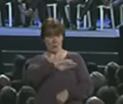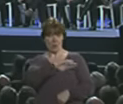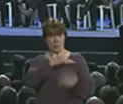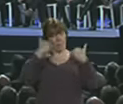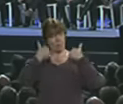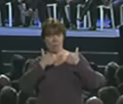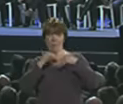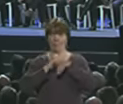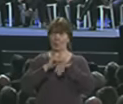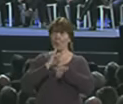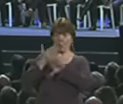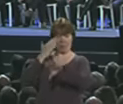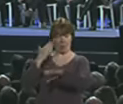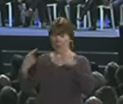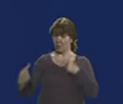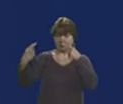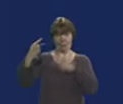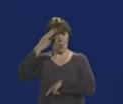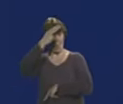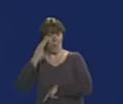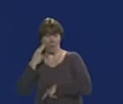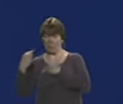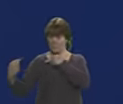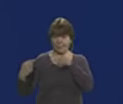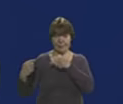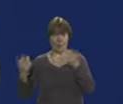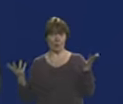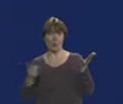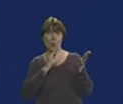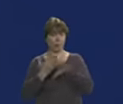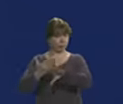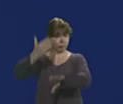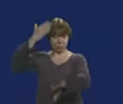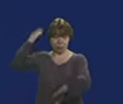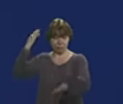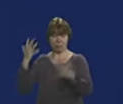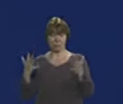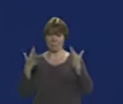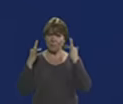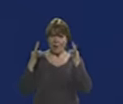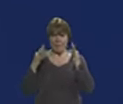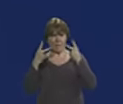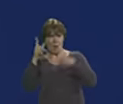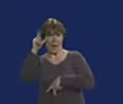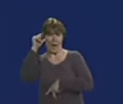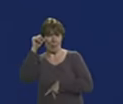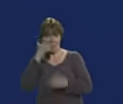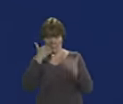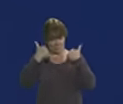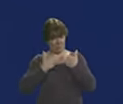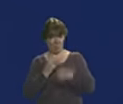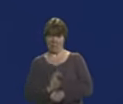et affronté Jean-Marie Le Pen. Jamais personne n'a pu mettre en cause les principes et les valeurs républicaines qui sont les